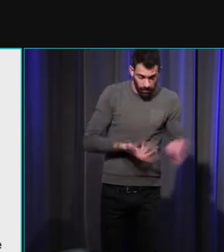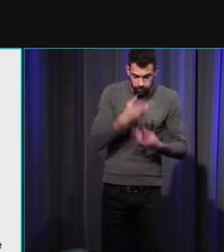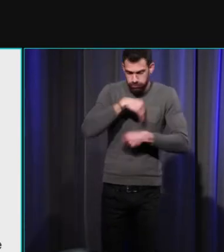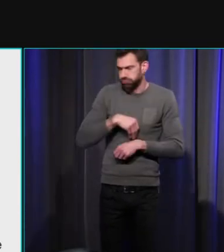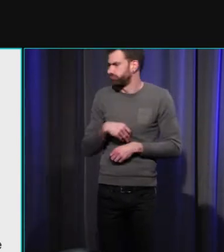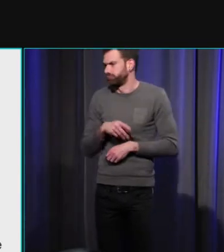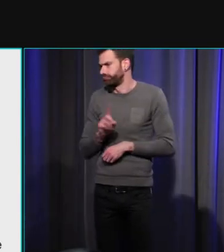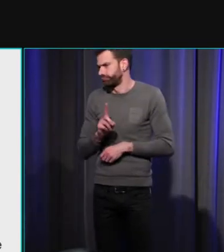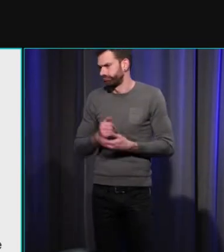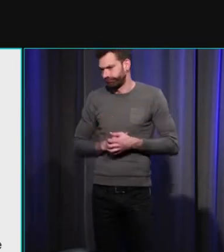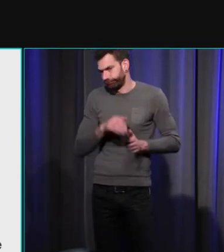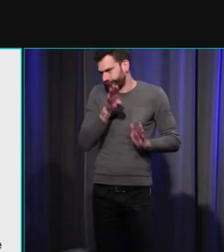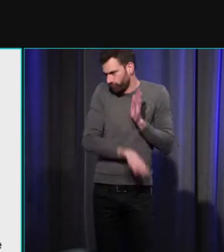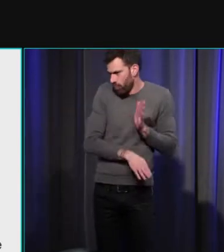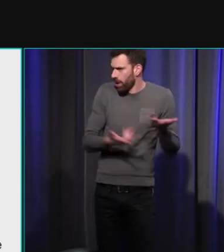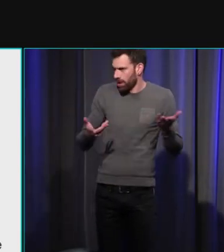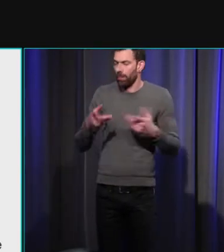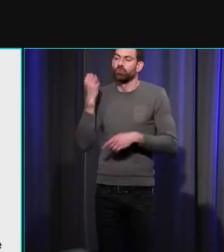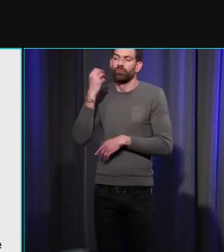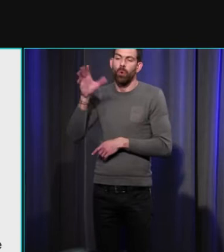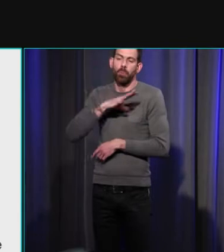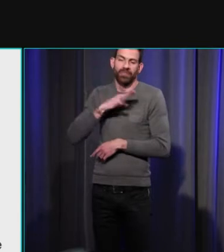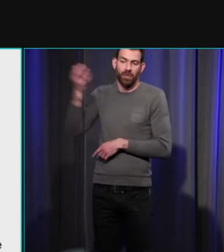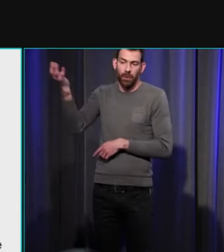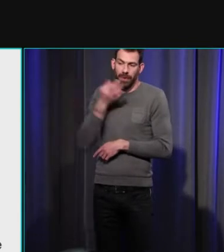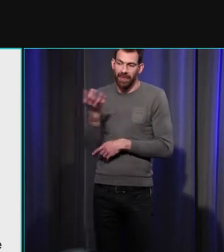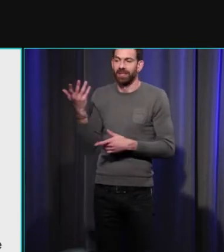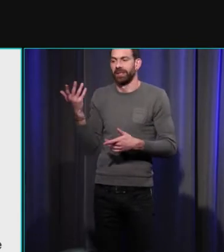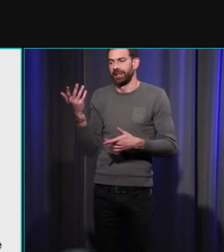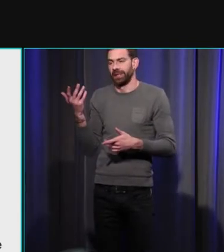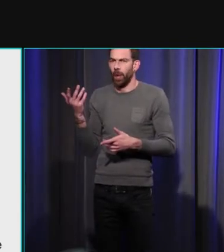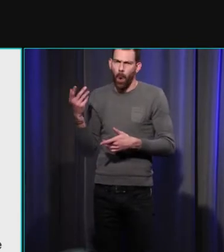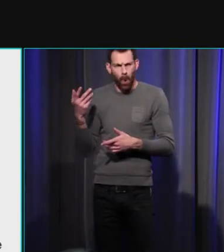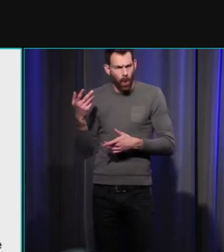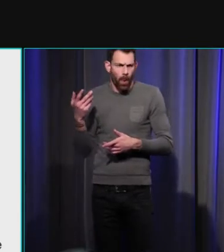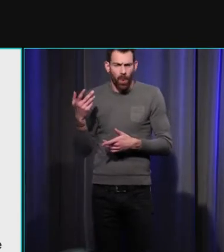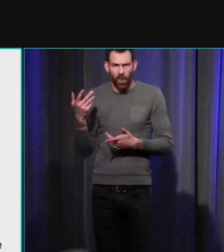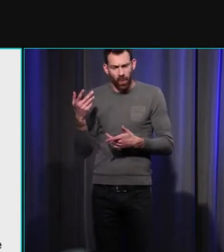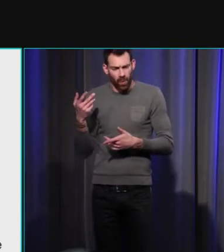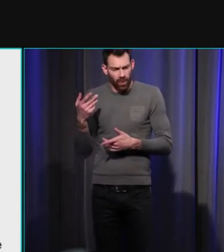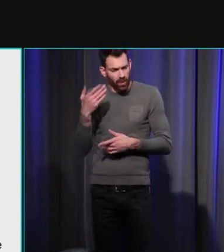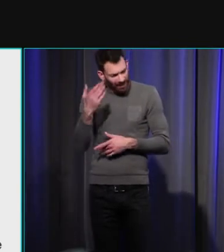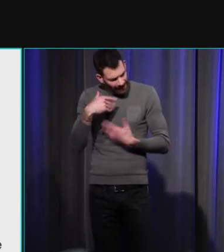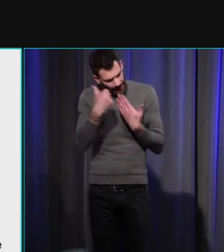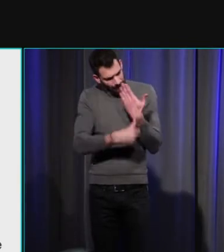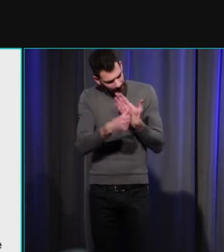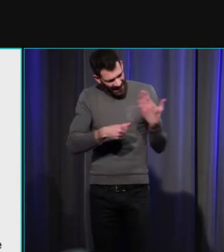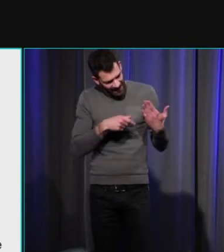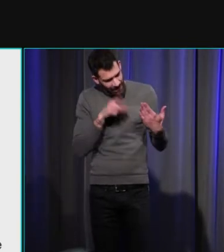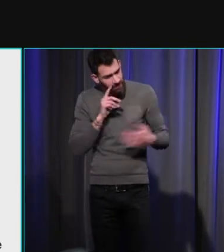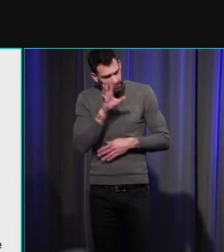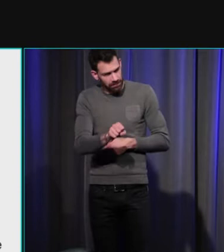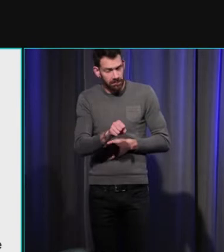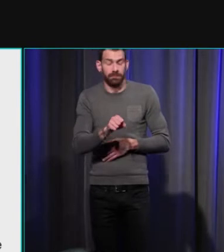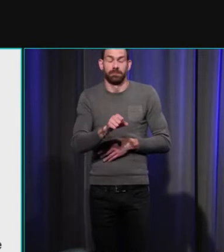et au mes professeurs me disais c'est un peu réac oh là là si tu vois une bible où il n'y a